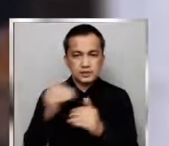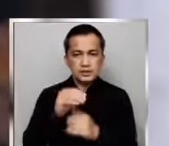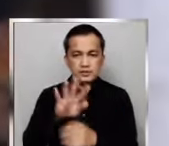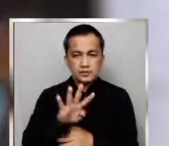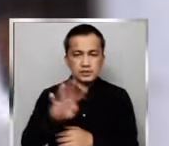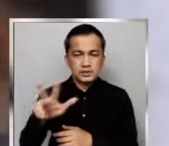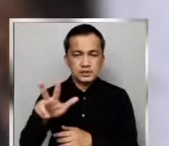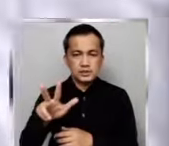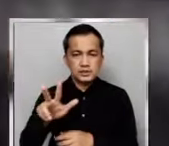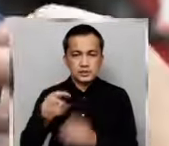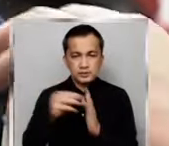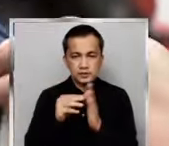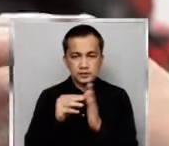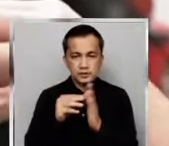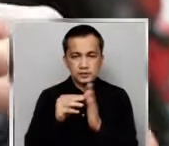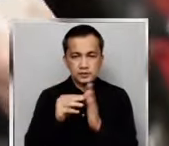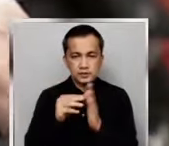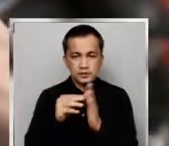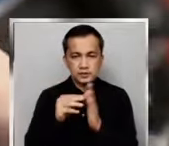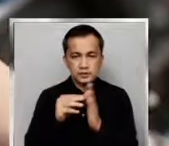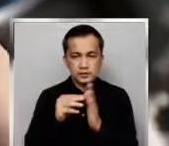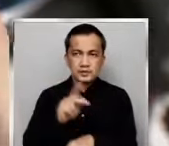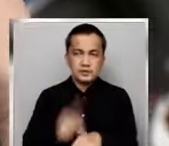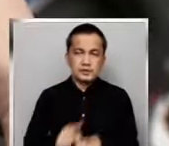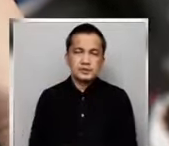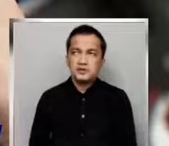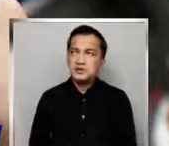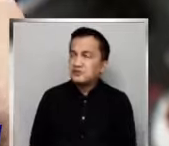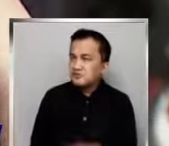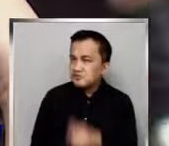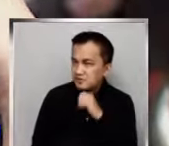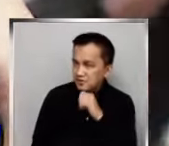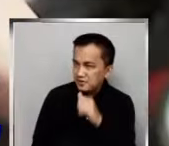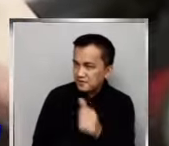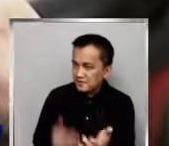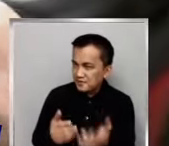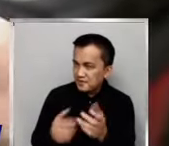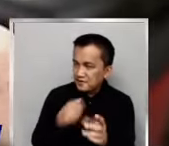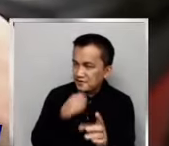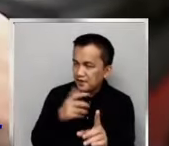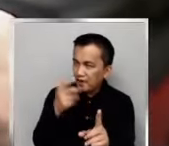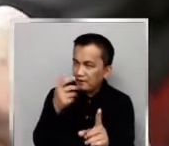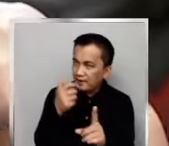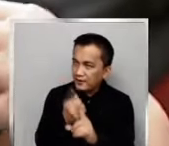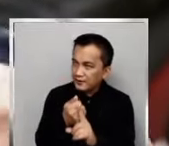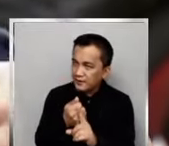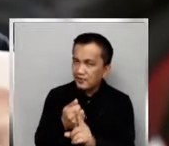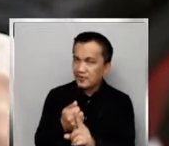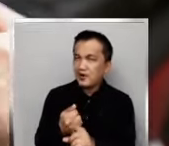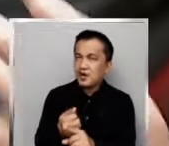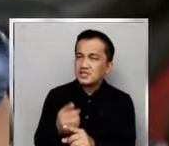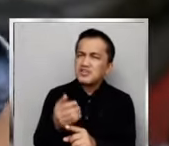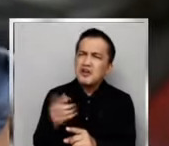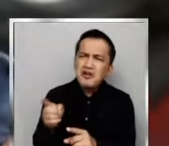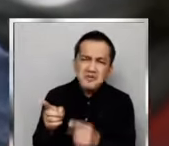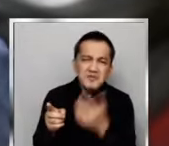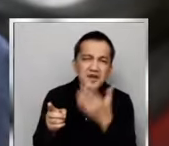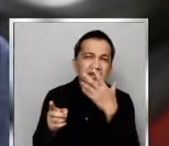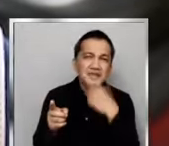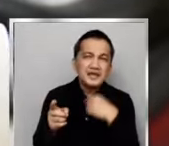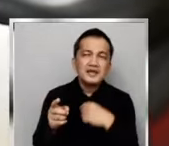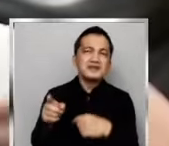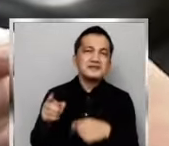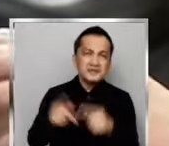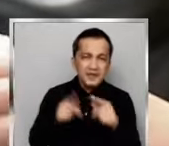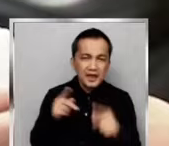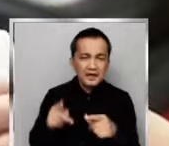users sa Pilipinas Hindi naman siguro hindi naman nakakaapekto sa OP t saka magandang ano naman sa mga tao